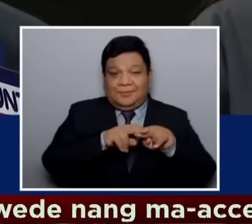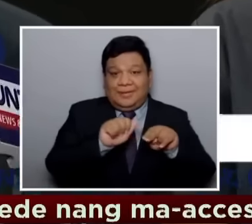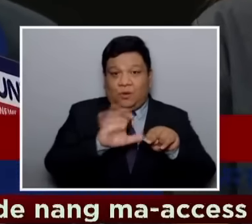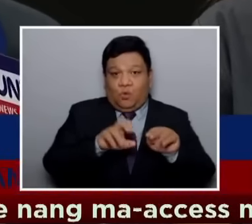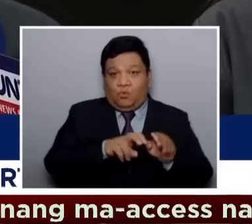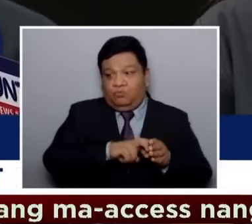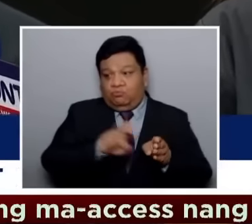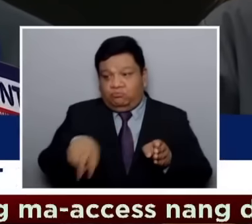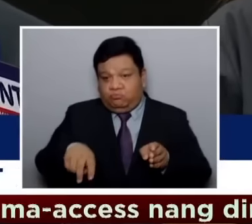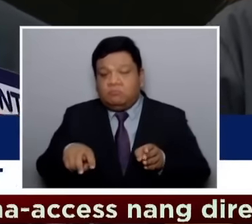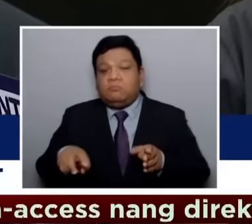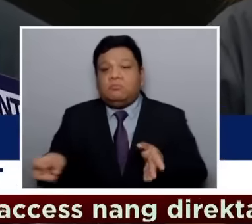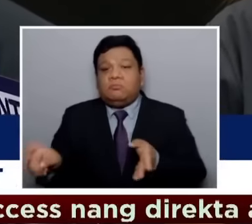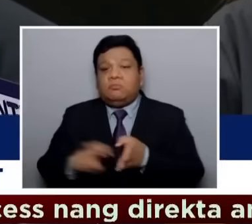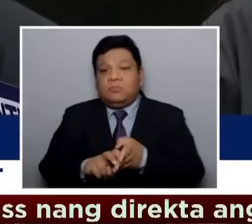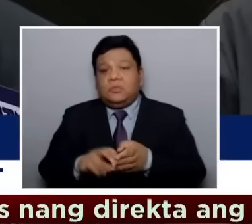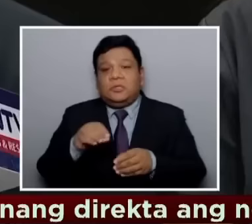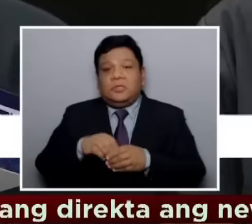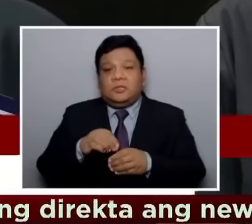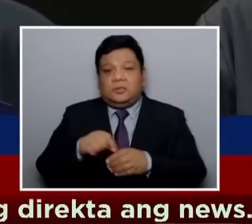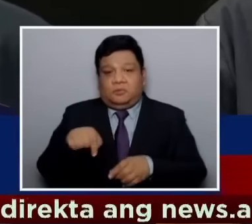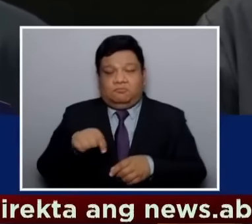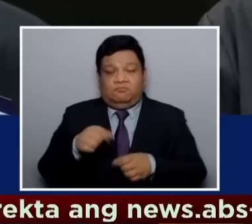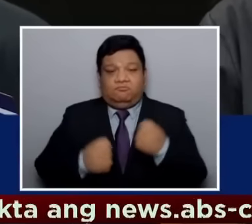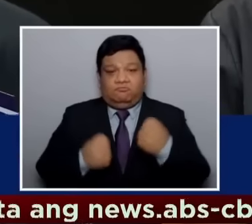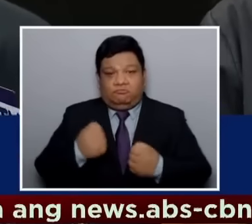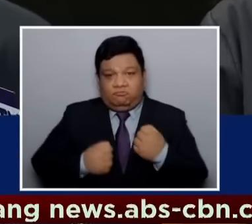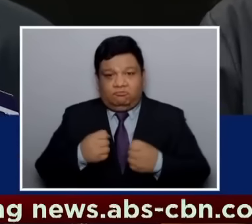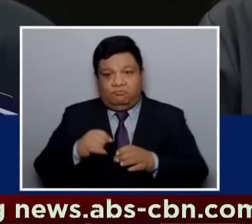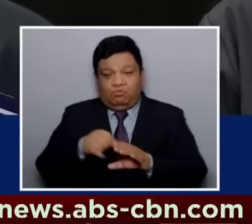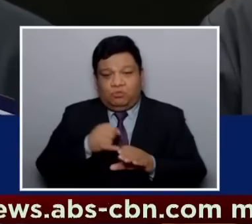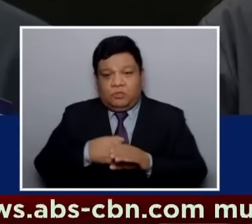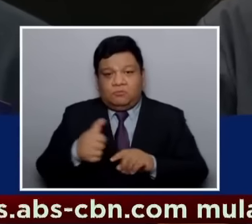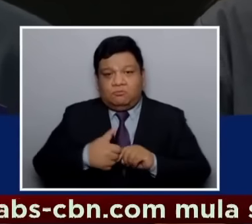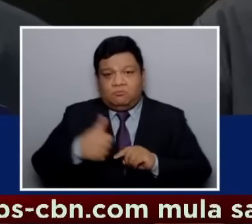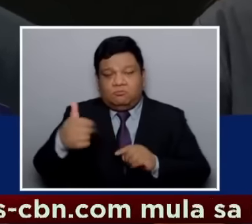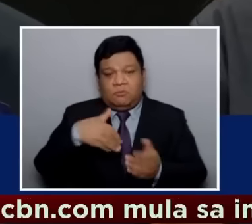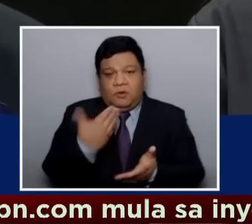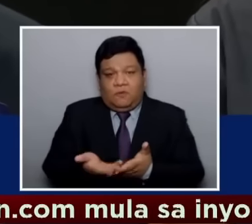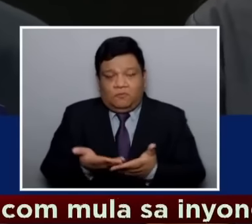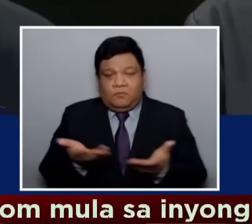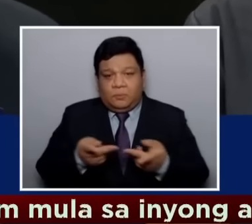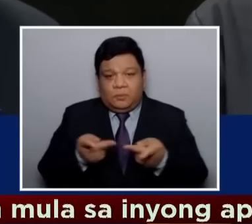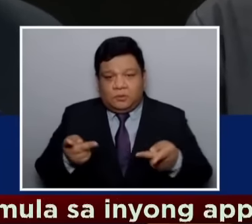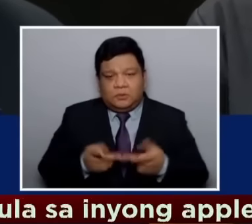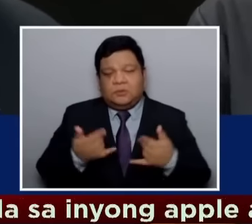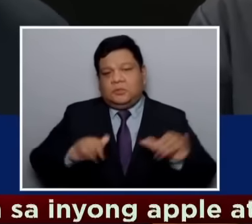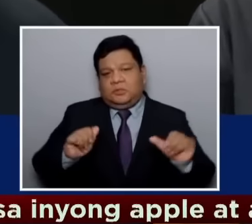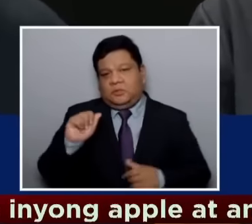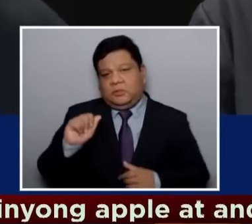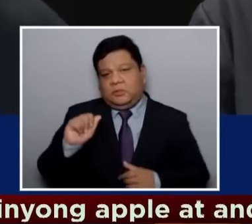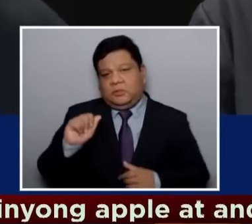sa last mile solution natin, no, to get them to their final destination, aircon pa rin at comfortable pa rin, no. Gusto